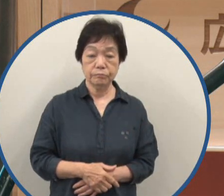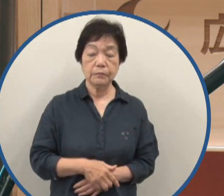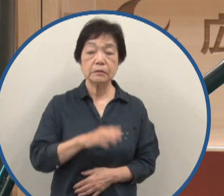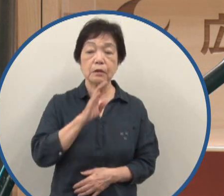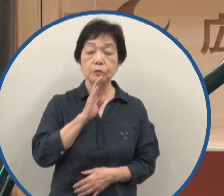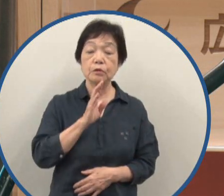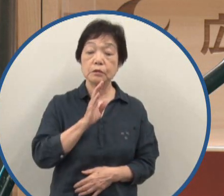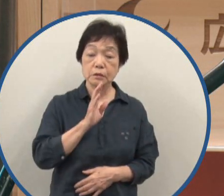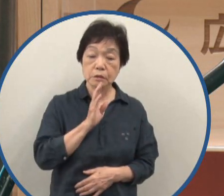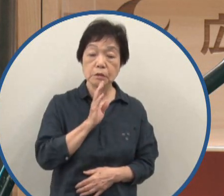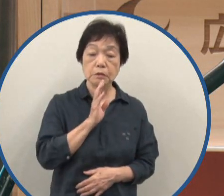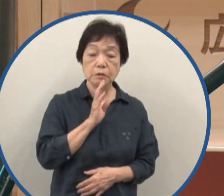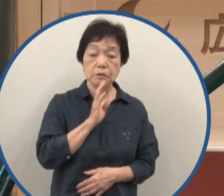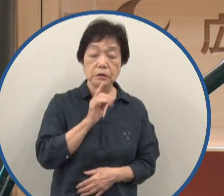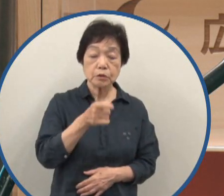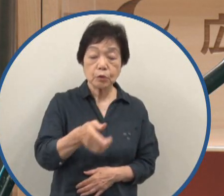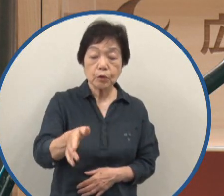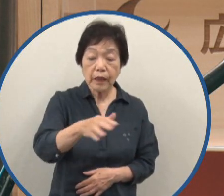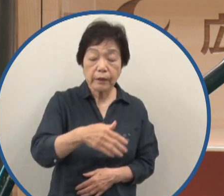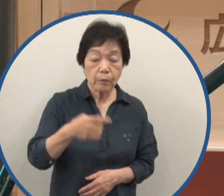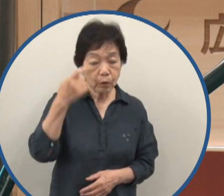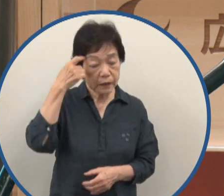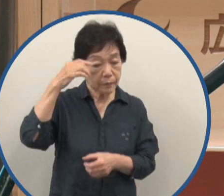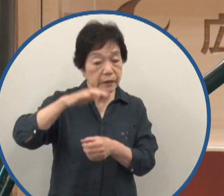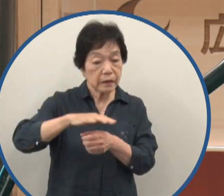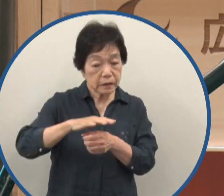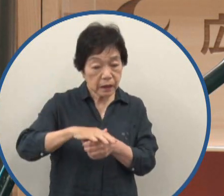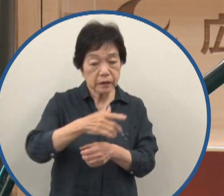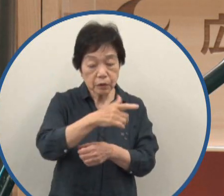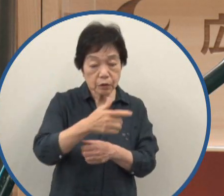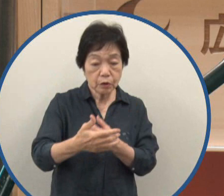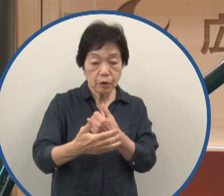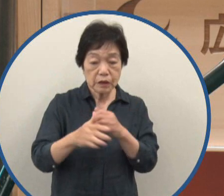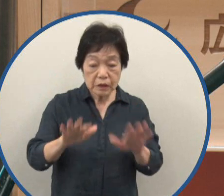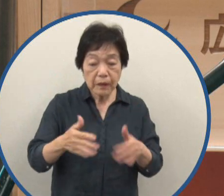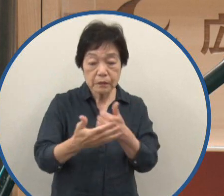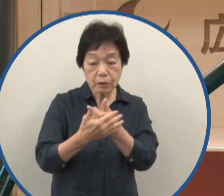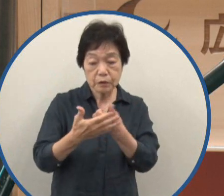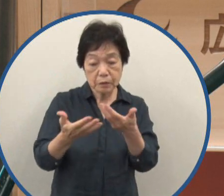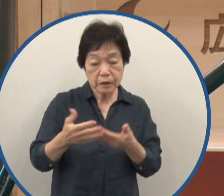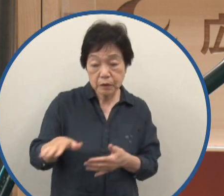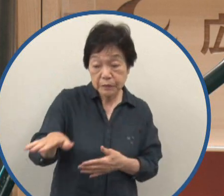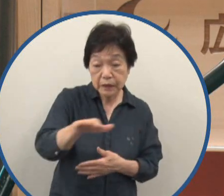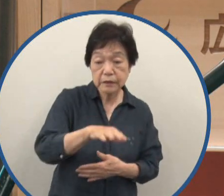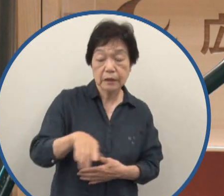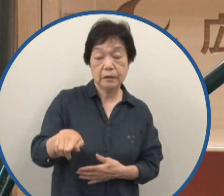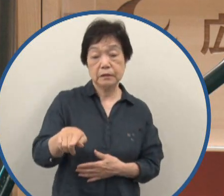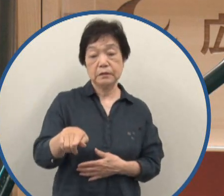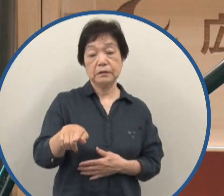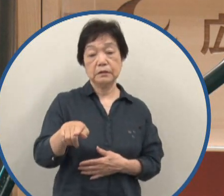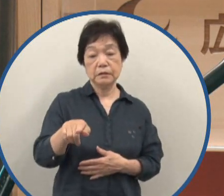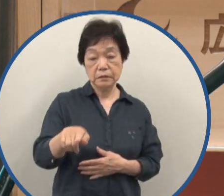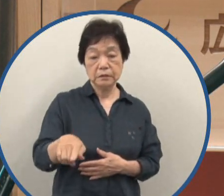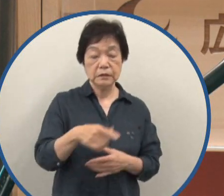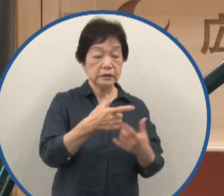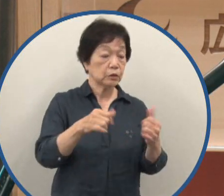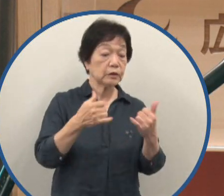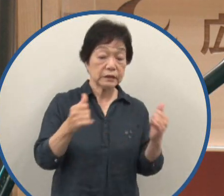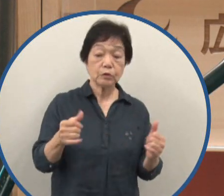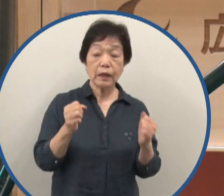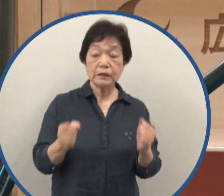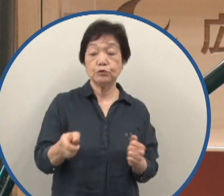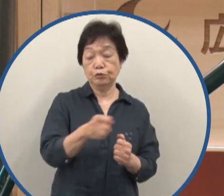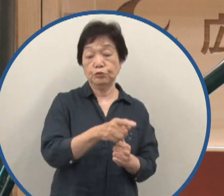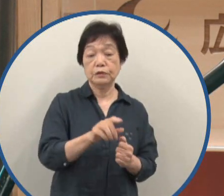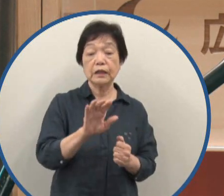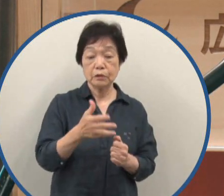本当にですね、まあ、そういうことも含めて協力していただいている皆さんですね、これまあ、いろんな方がいらっしゃるわけ で